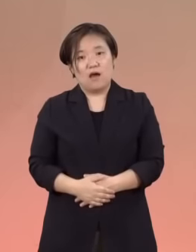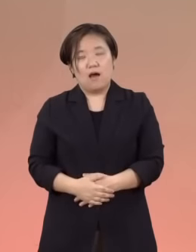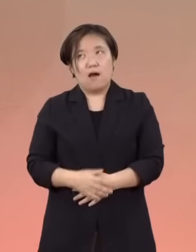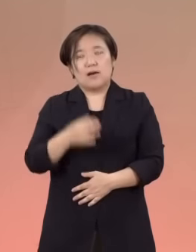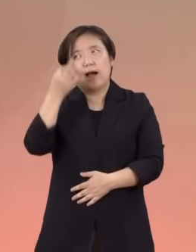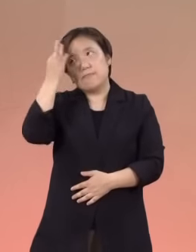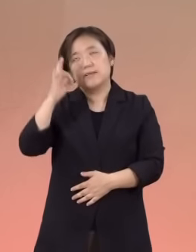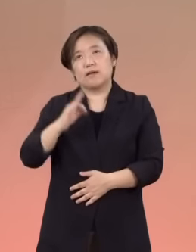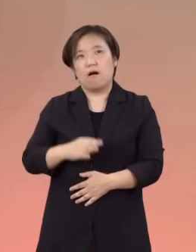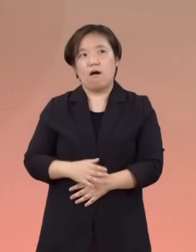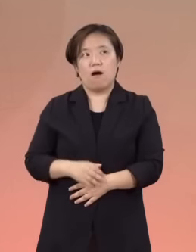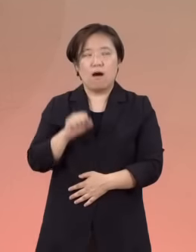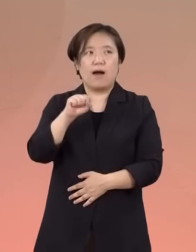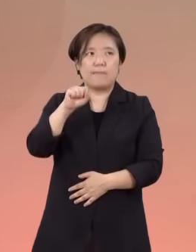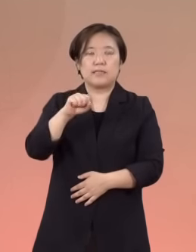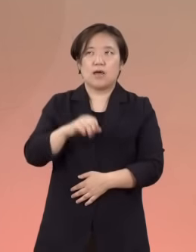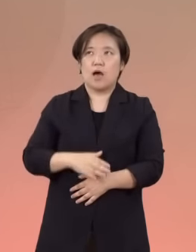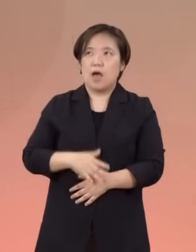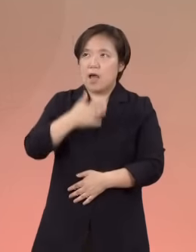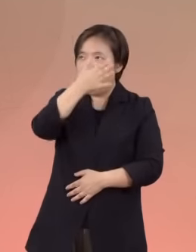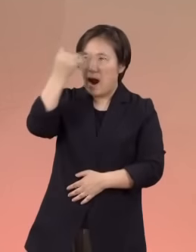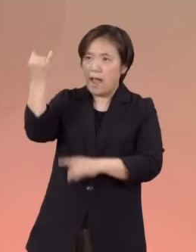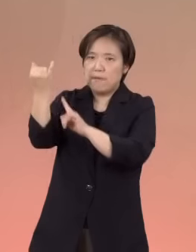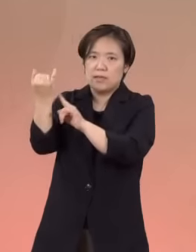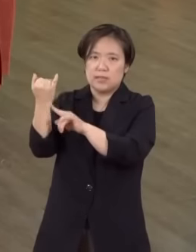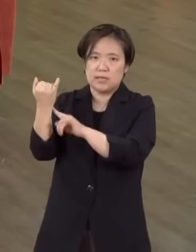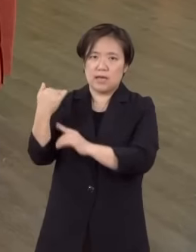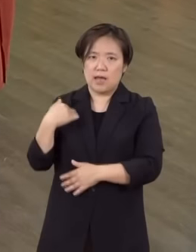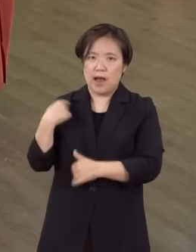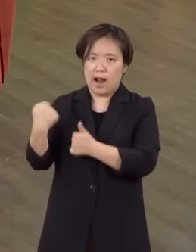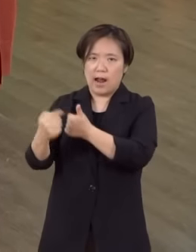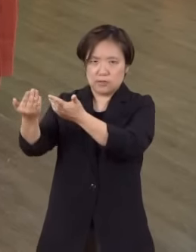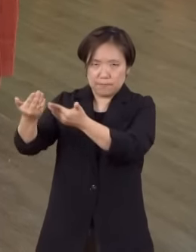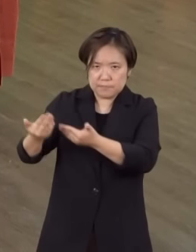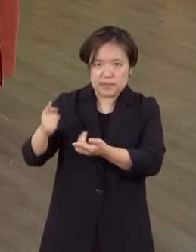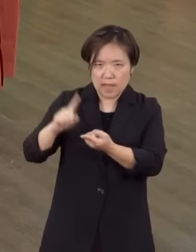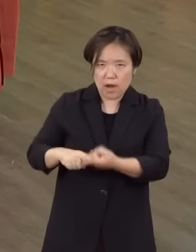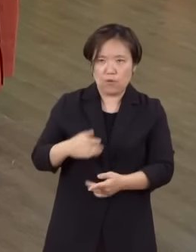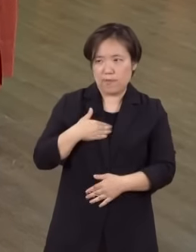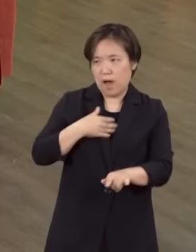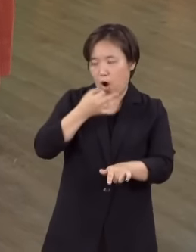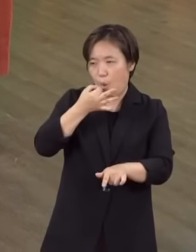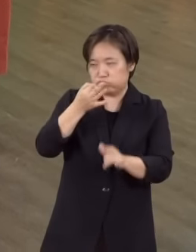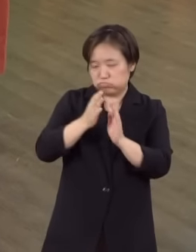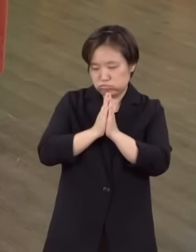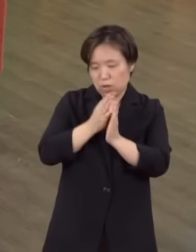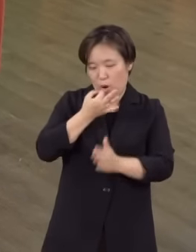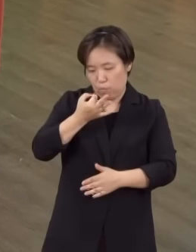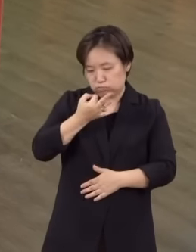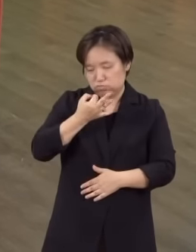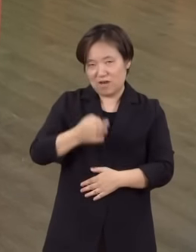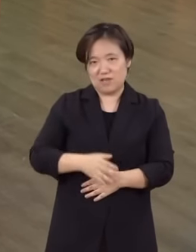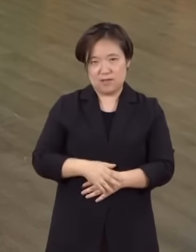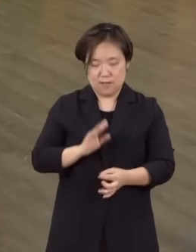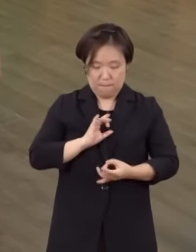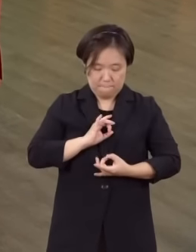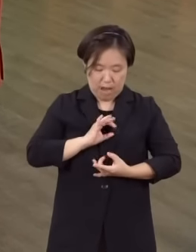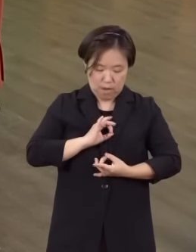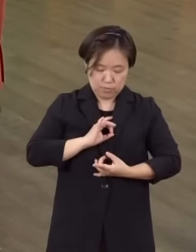그래 외할머니가 가르쳐 준 염불을 해보자 해서 마음속으로